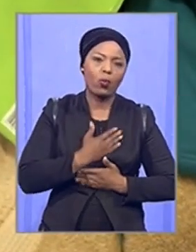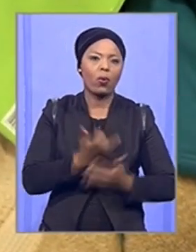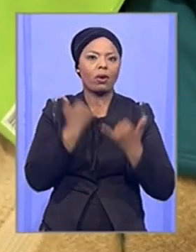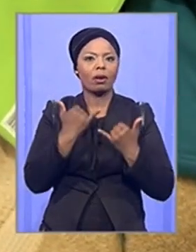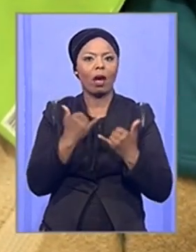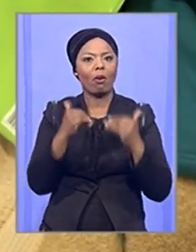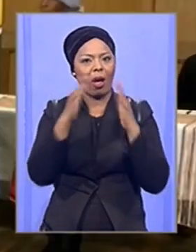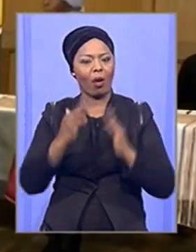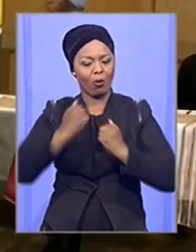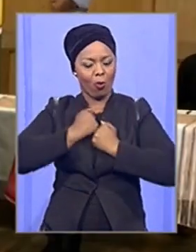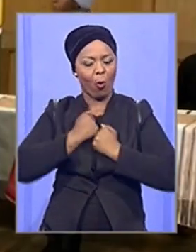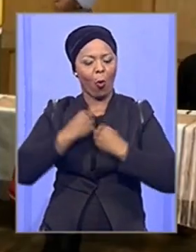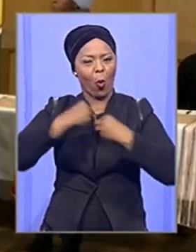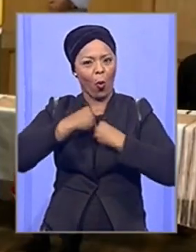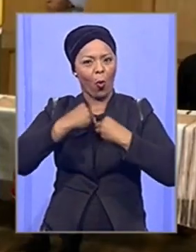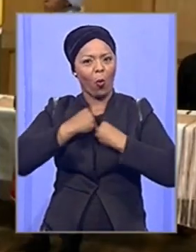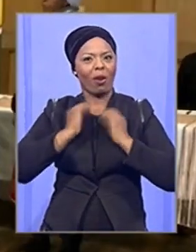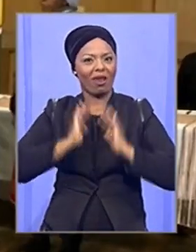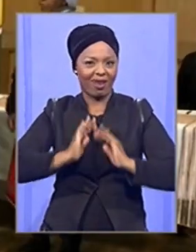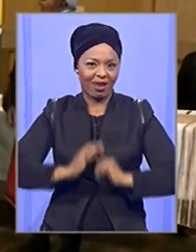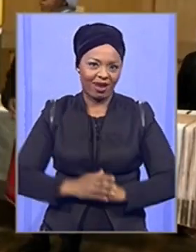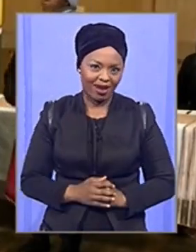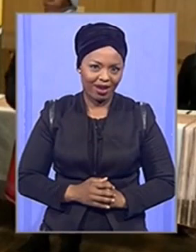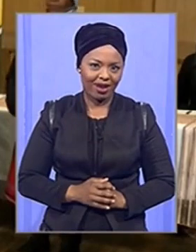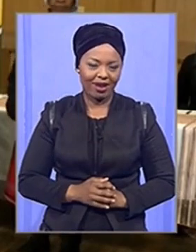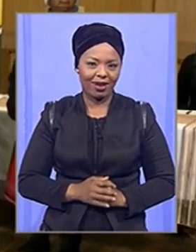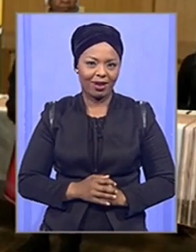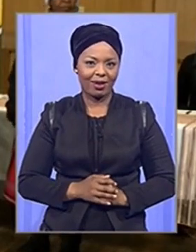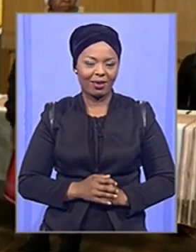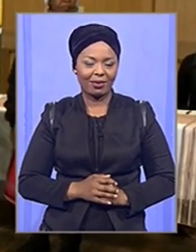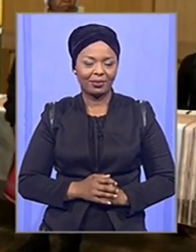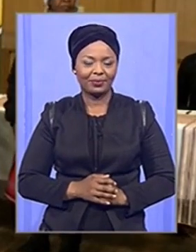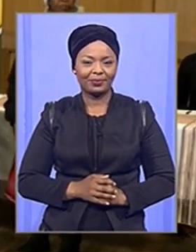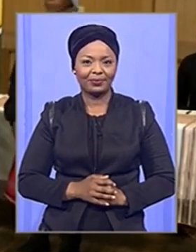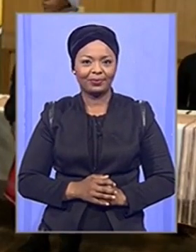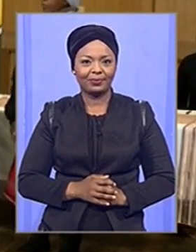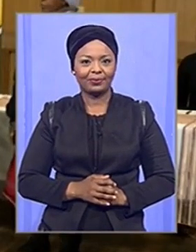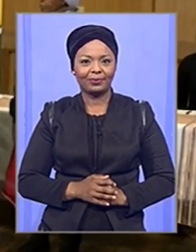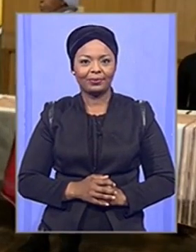mengwako. Ke Ishmael Modiba, SABC News, Balfontein.